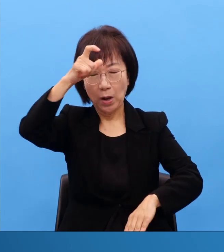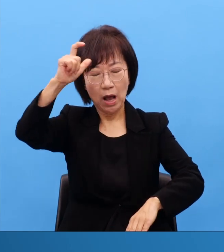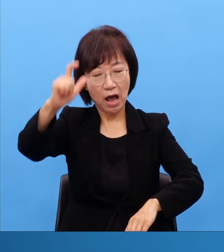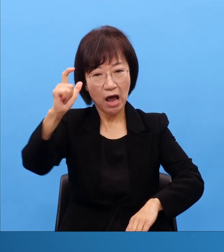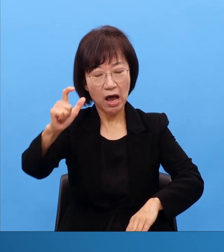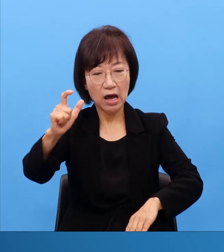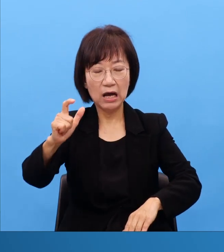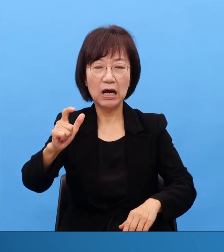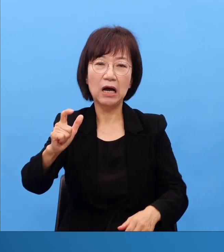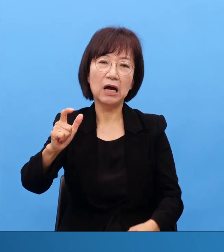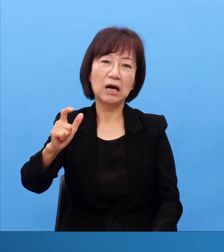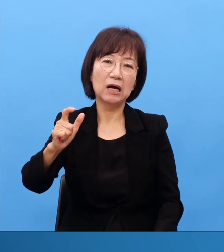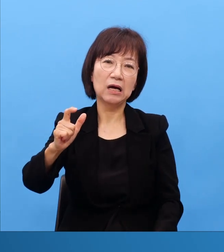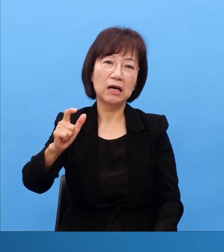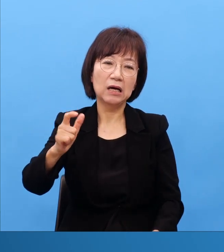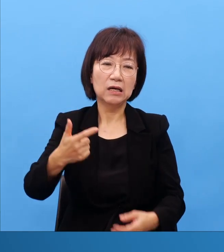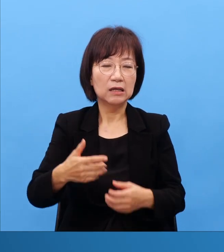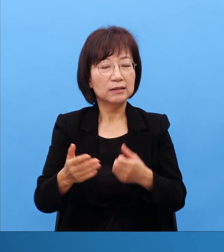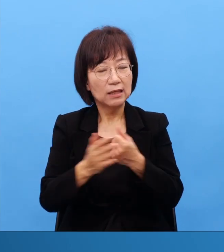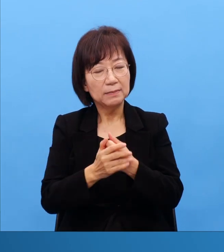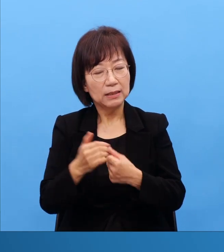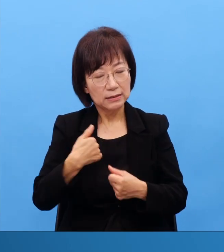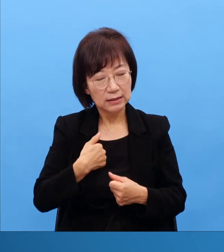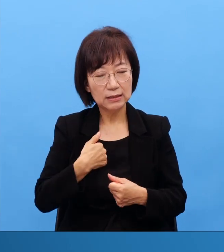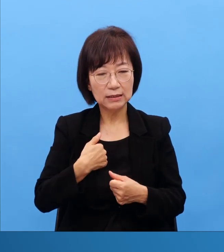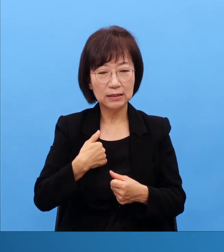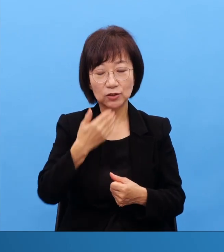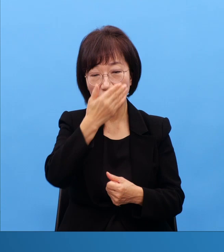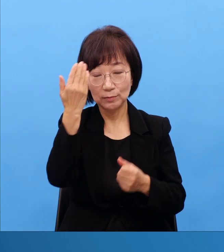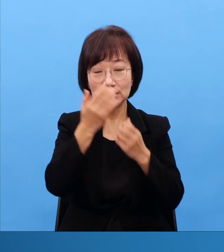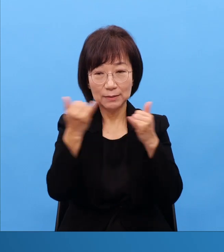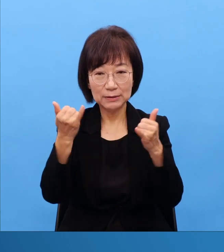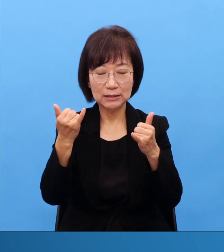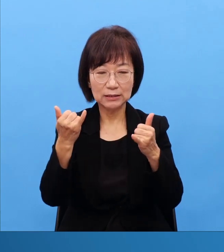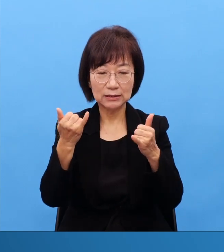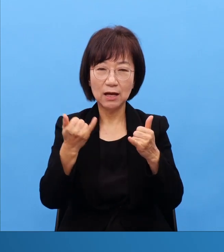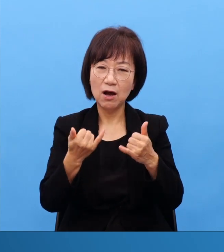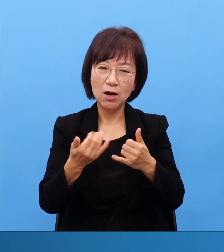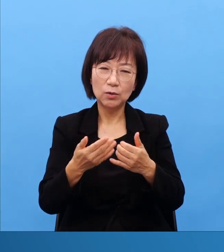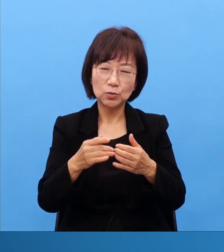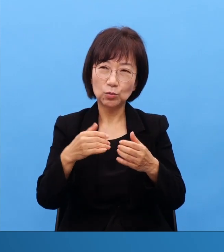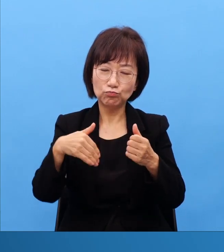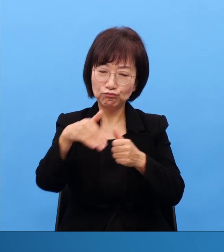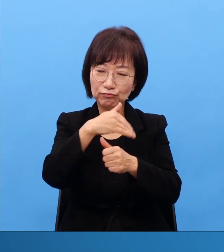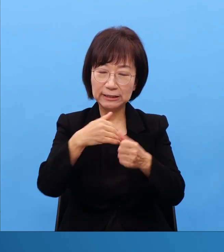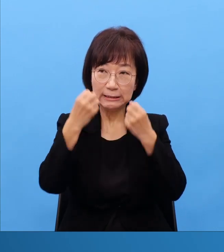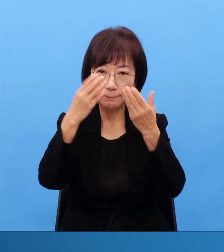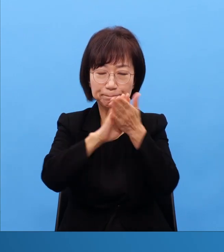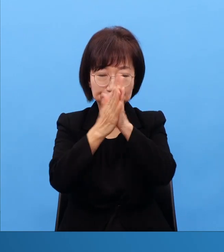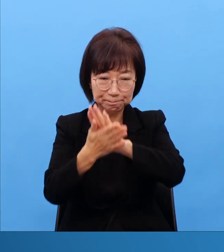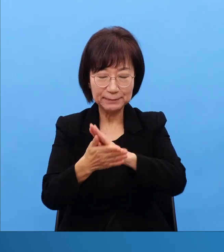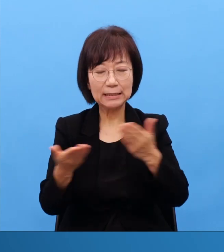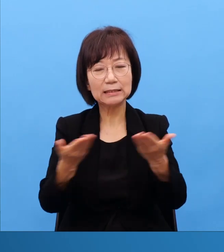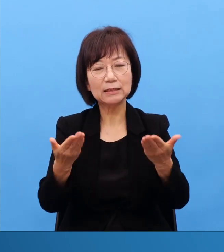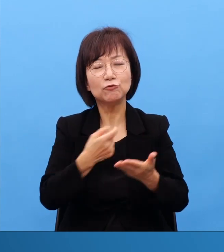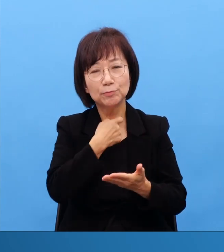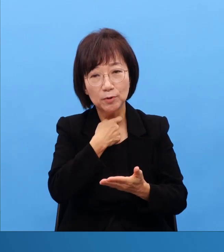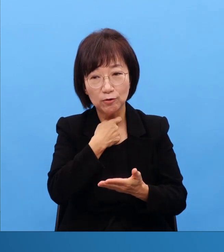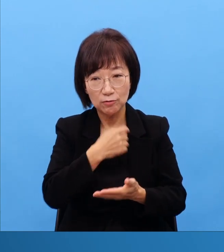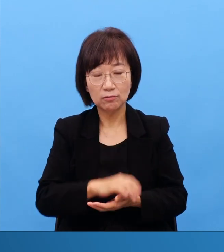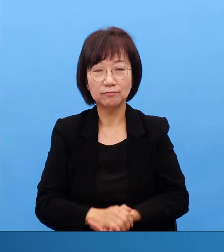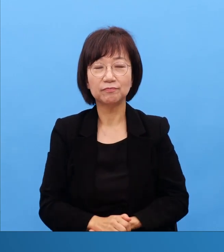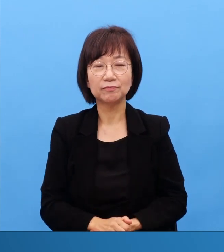제일 많이 나 공통적으로 많이 나왔어요. They're seniors, they're employers, they just don't change. 또 제게는 이제 뭐 여론 같은 거 쫙 조선